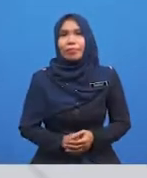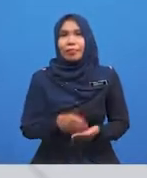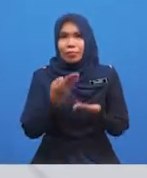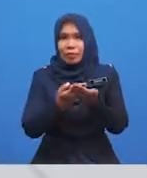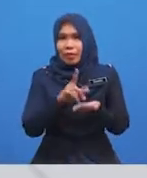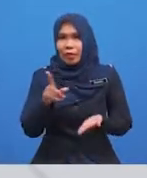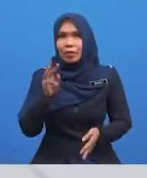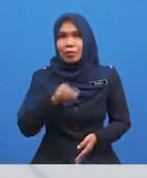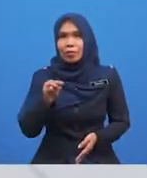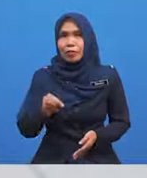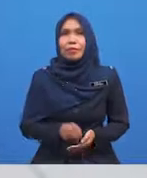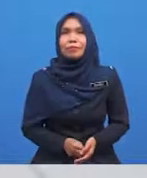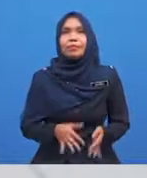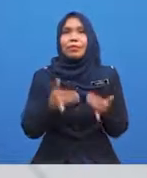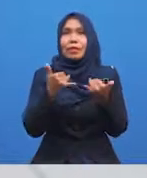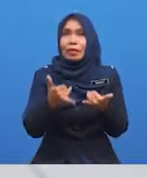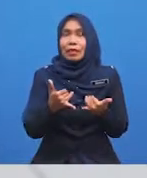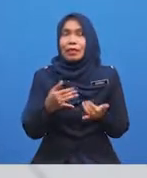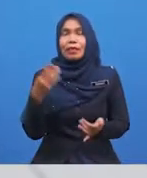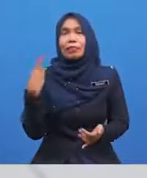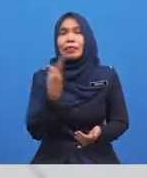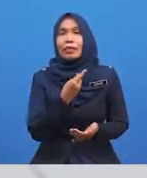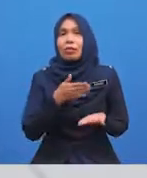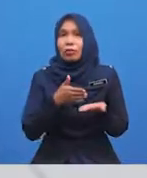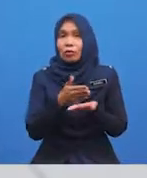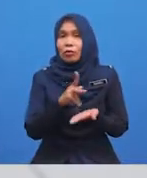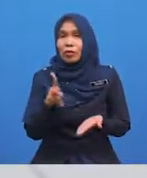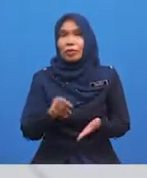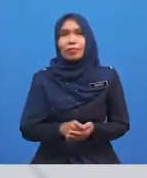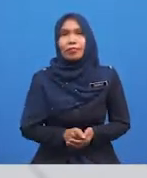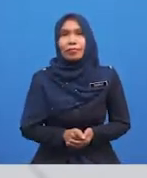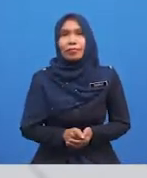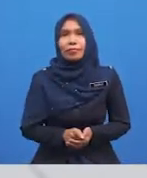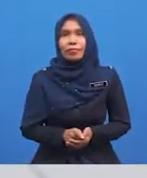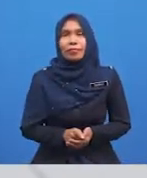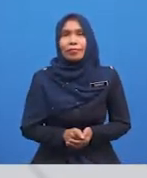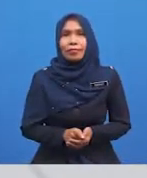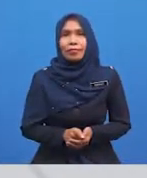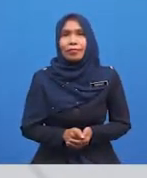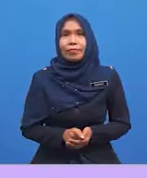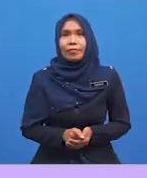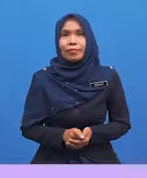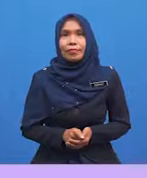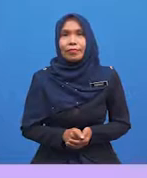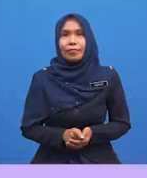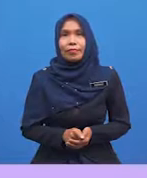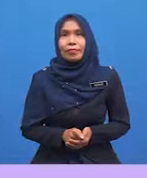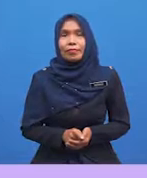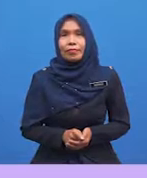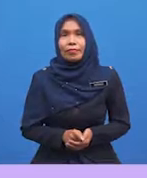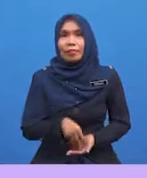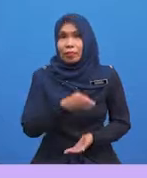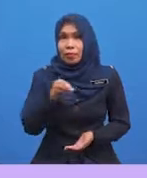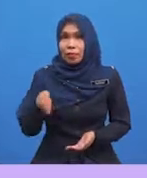Baiklah murid-murid, sekarang kita teruskan dengan topik pembelajaran kita pada hari ini, iaitu